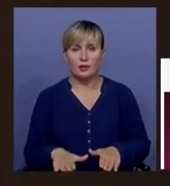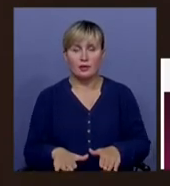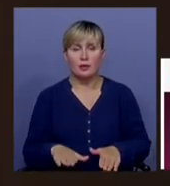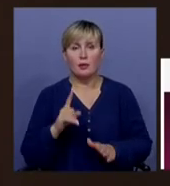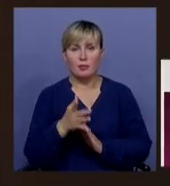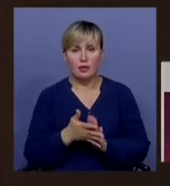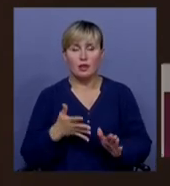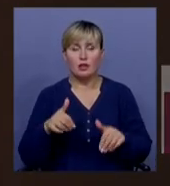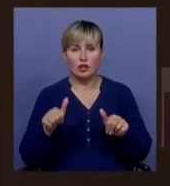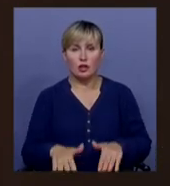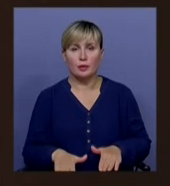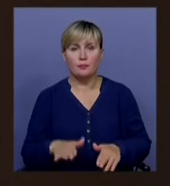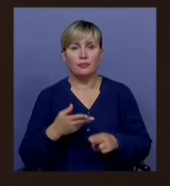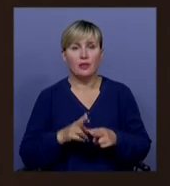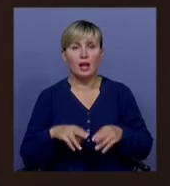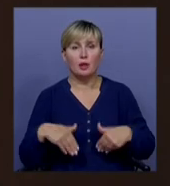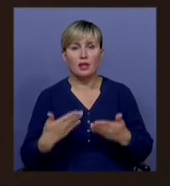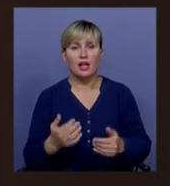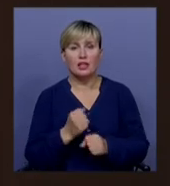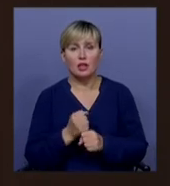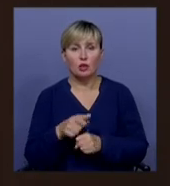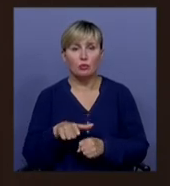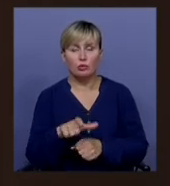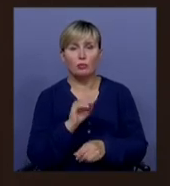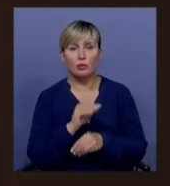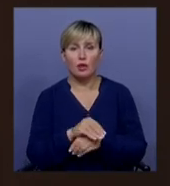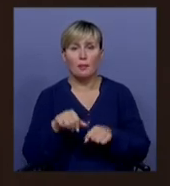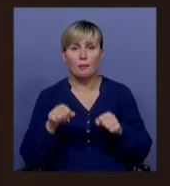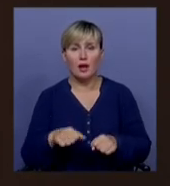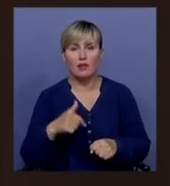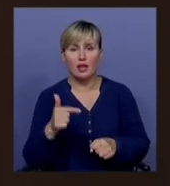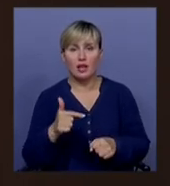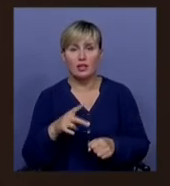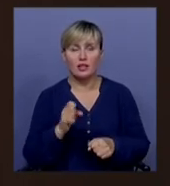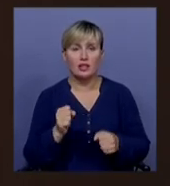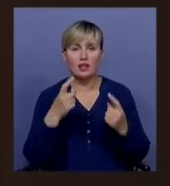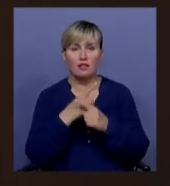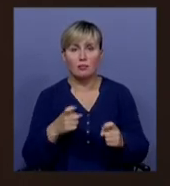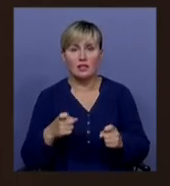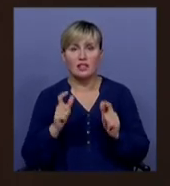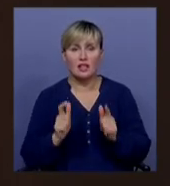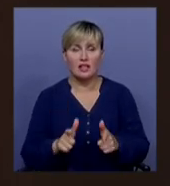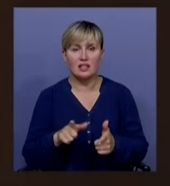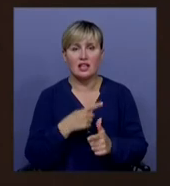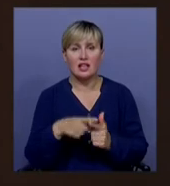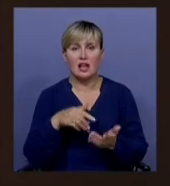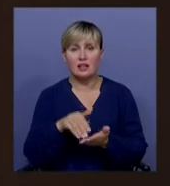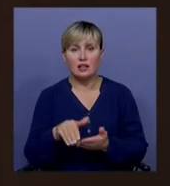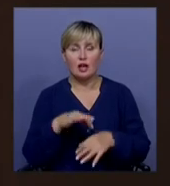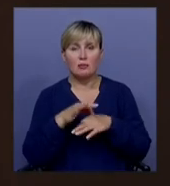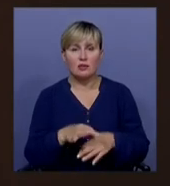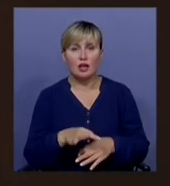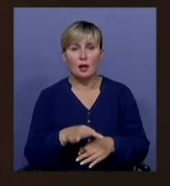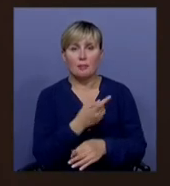осознанное принятие решения. Это предлагается сделать путем добавления к праву граждан на дачу информированного согласия или отказа на проведение